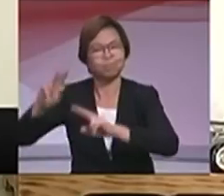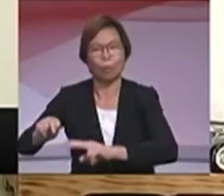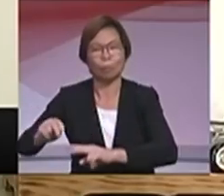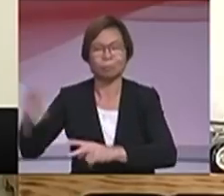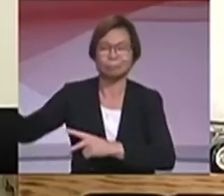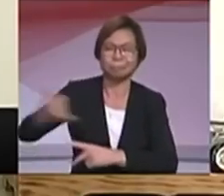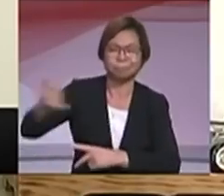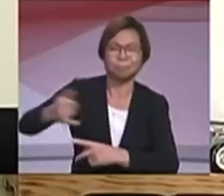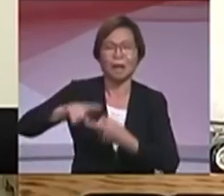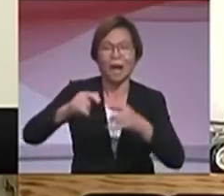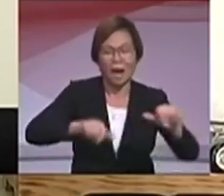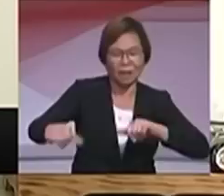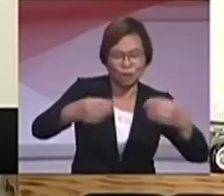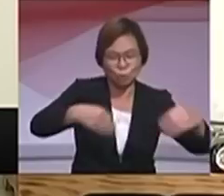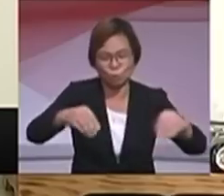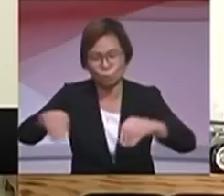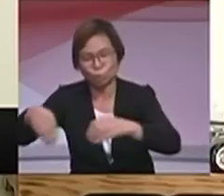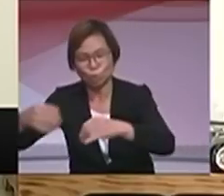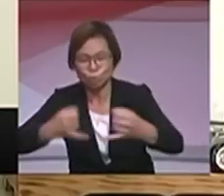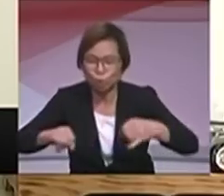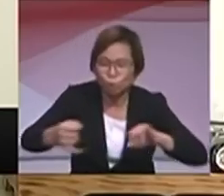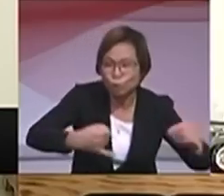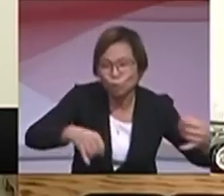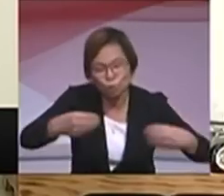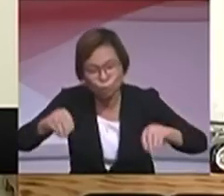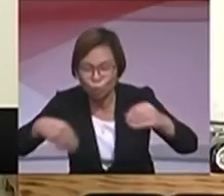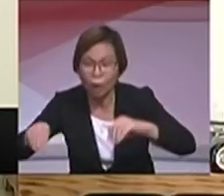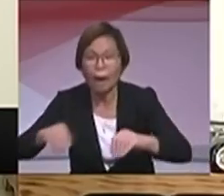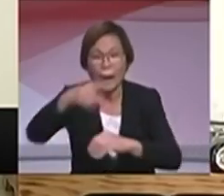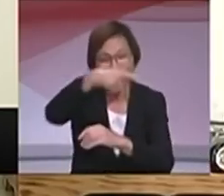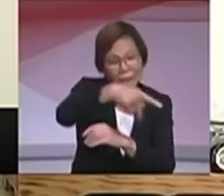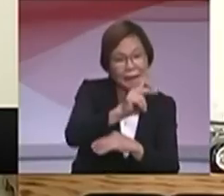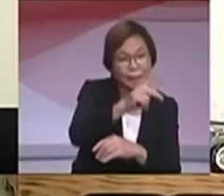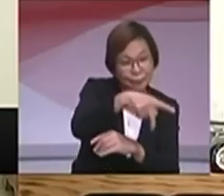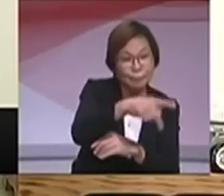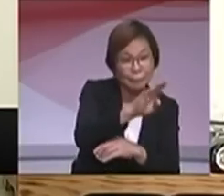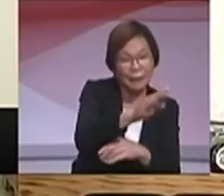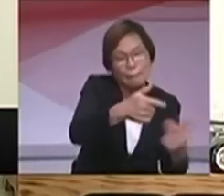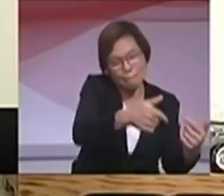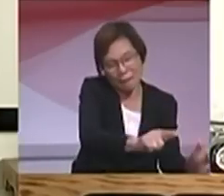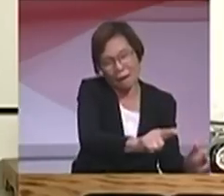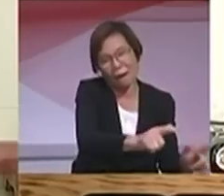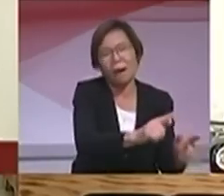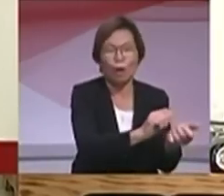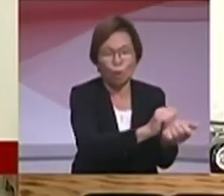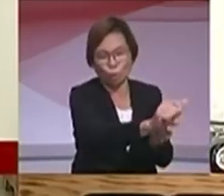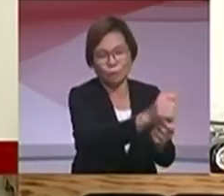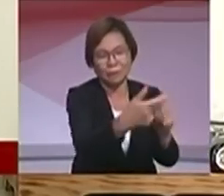Mengenai aktiviti jualan perniagaan, jika PKPD tadi kita benarkan dengan kelulusan